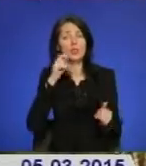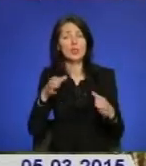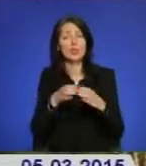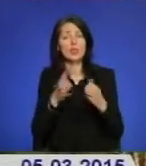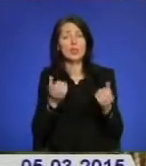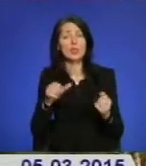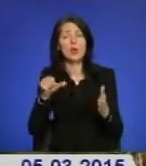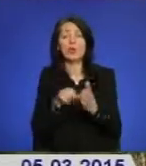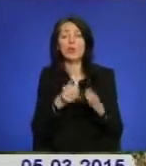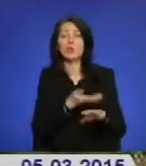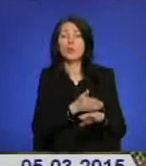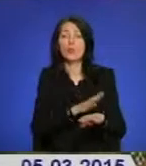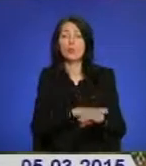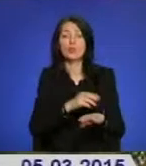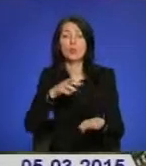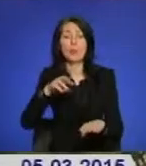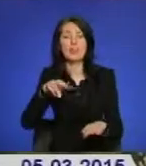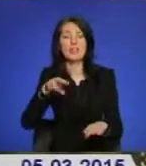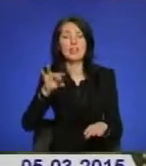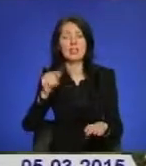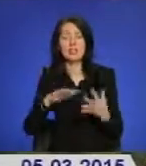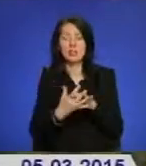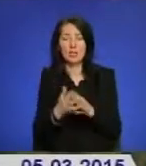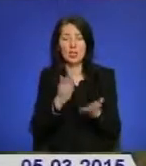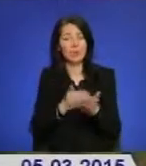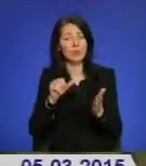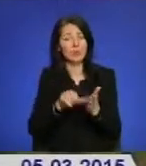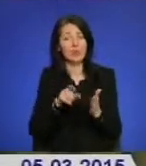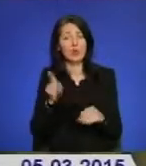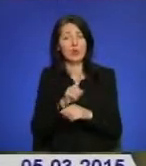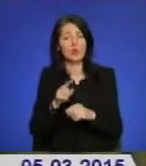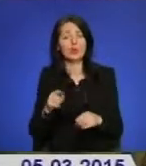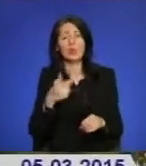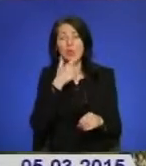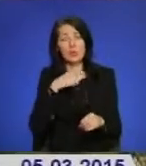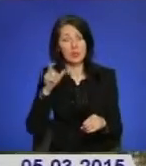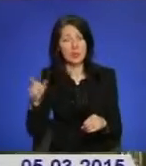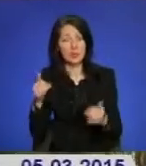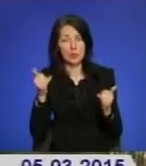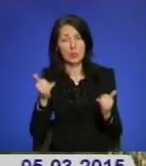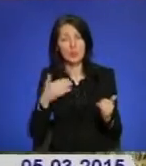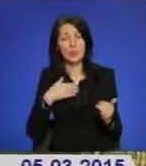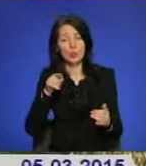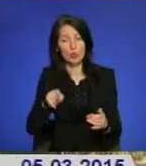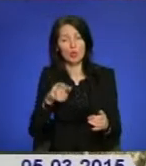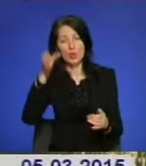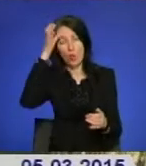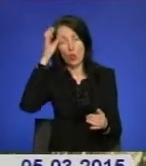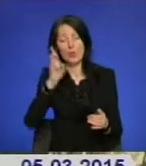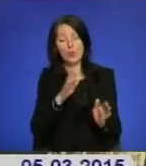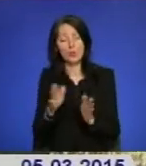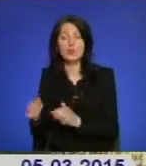приймає участь в Польщі в млинах в селі є представники Тернопільської інтелігенції Я дуже рада А сьогодні ми тут в науковій бібліотеці